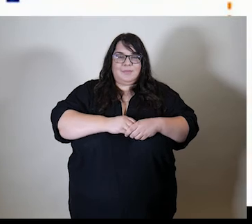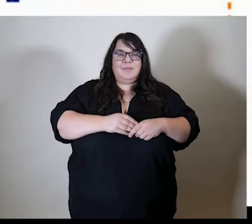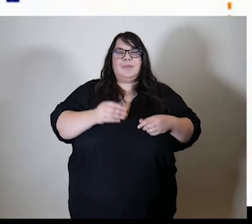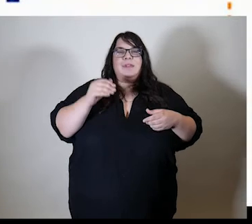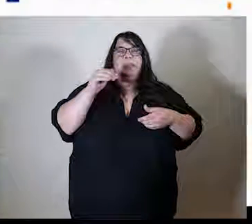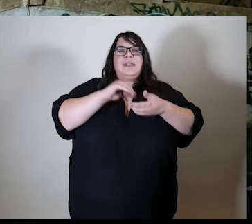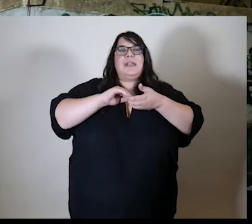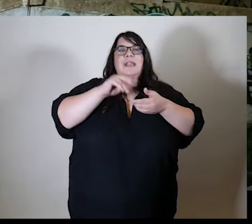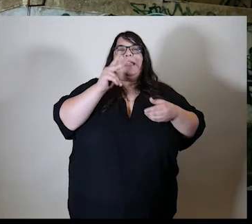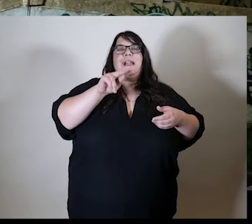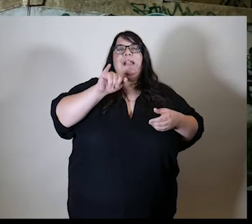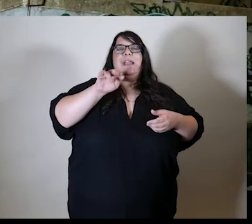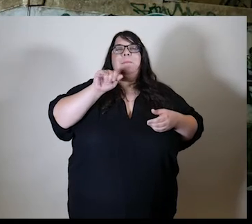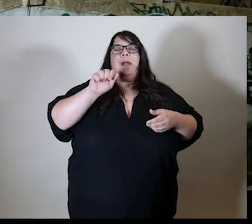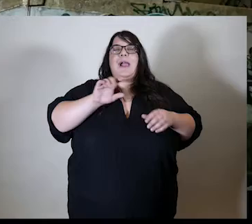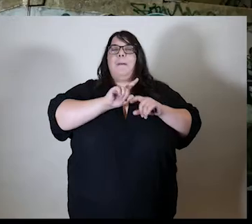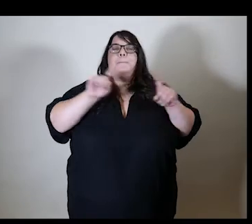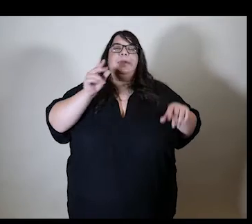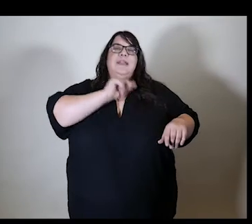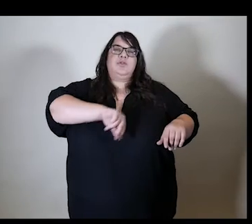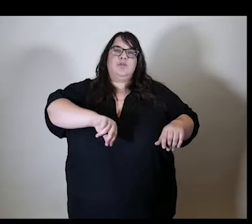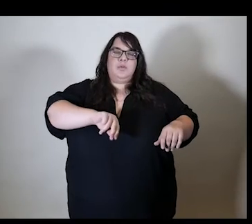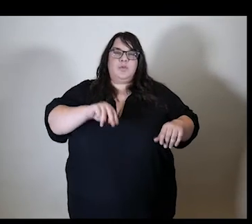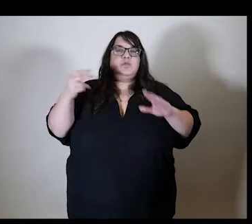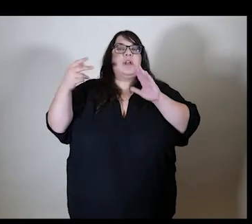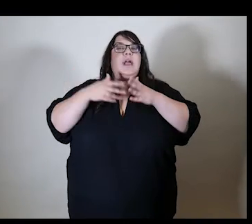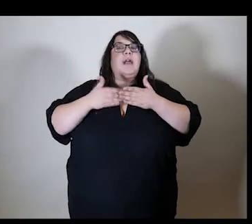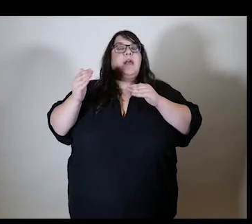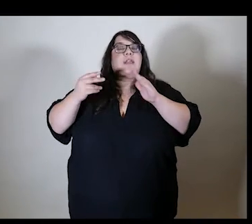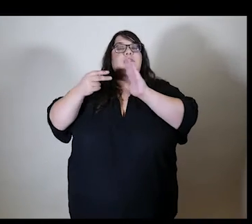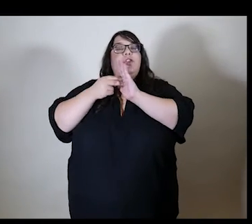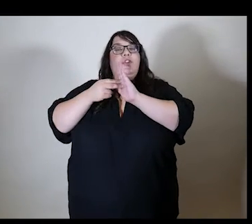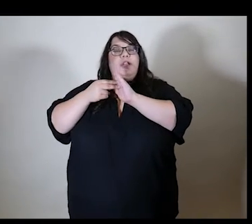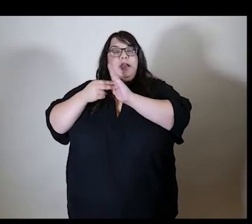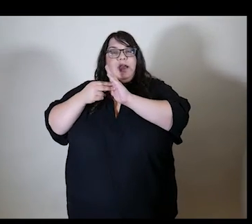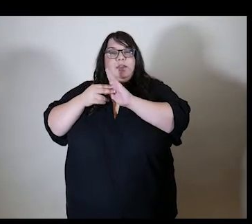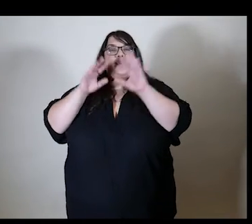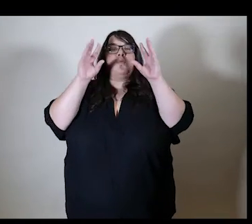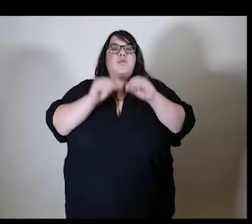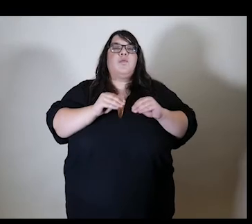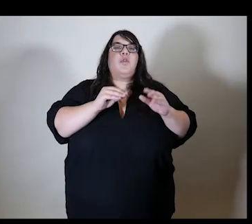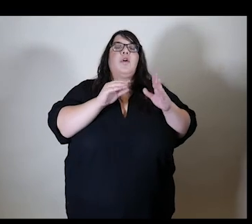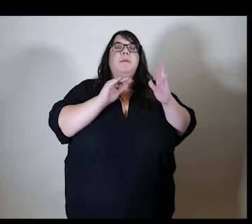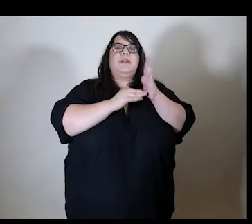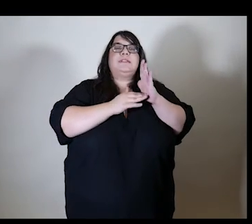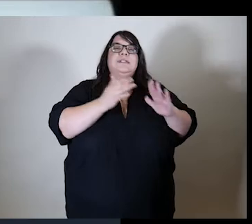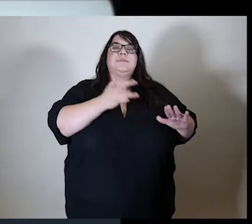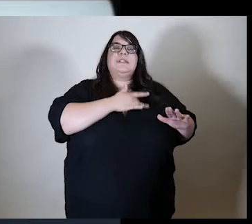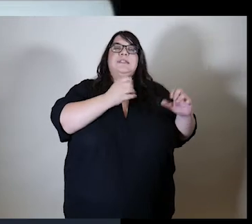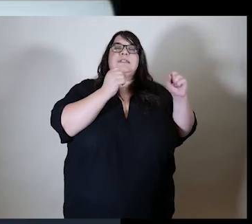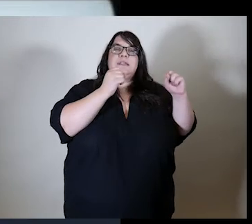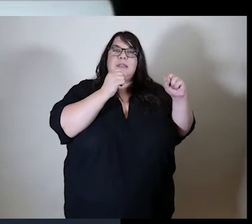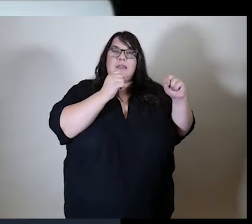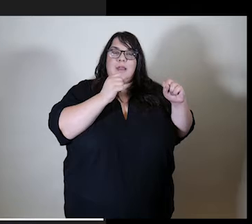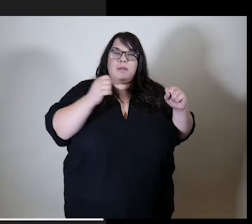Η Κλίμακα είναι ένας κοινωνικός φορέας, μη κερδοσκοπικός, που ιδρύθηκε το 2000 και δραστηριοποιείται στην παροχή υπηρεσιών ψυχικής